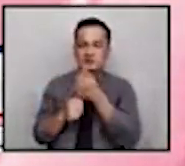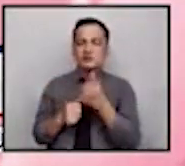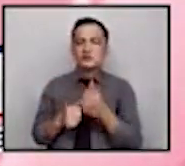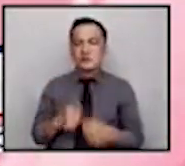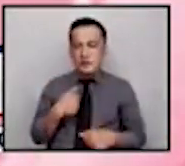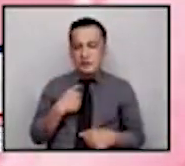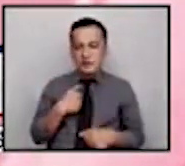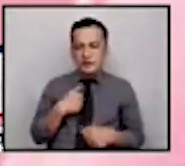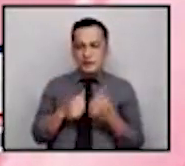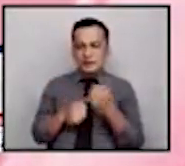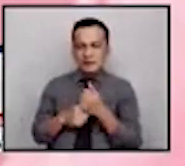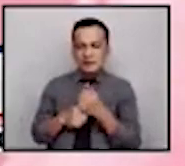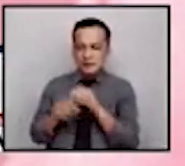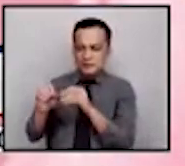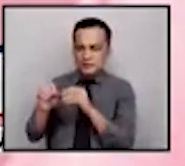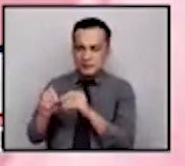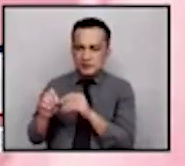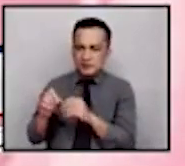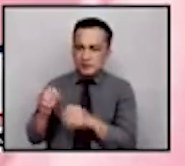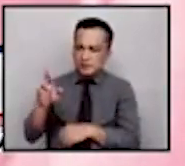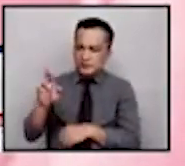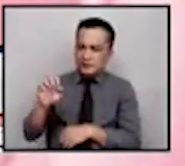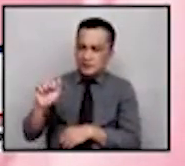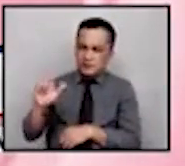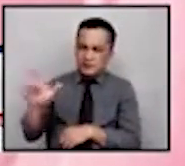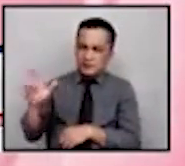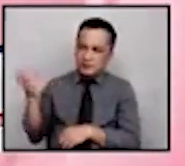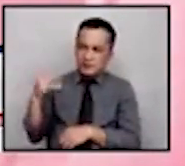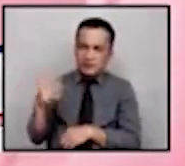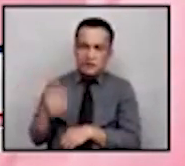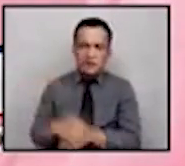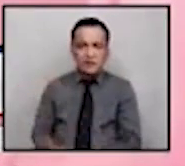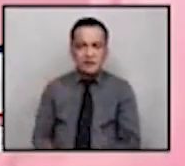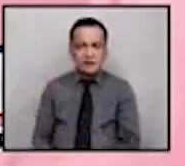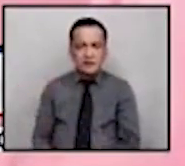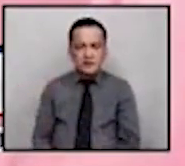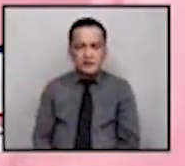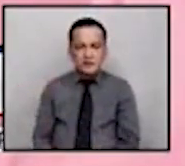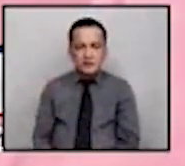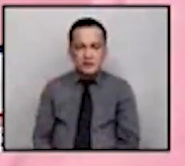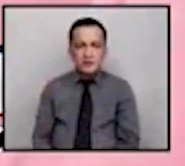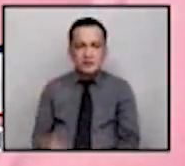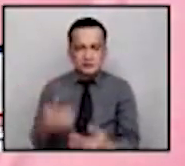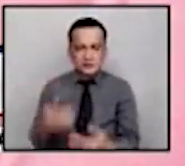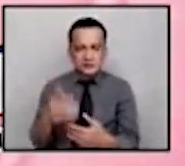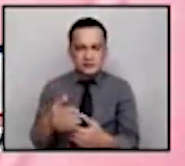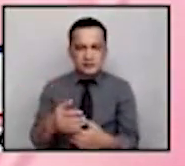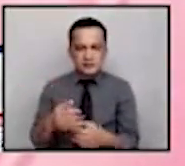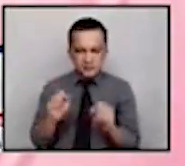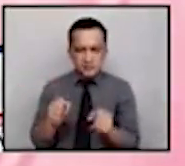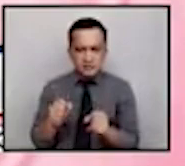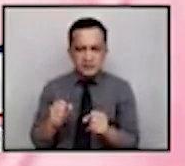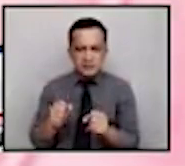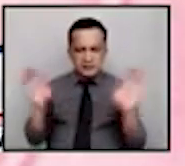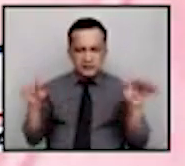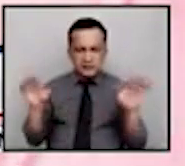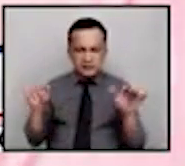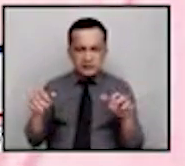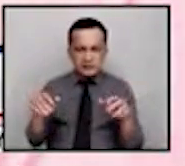silang turuan ng recall, basic recall. And then, yung pagkatapos nun, i-outdoor na namin, free flight. So, makikita nyo dyan sa mga